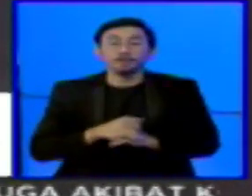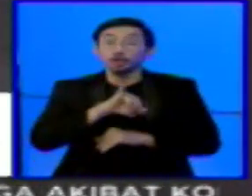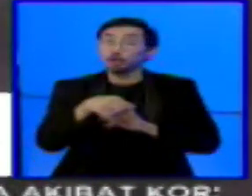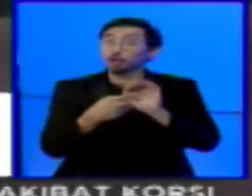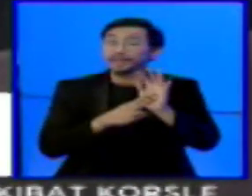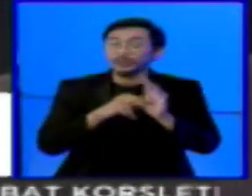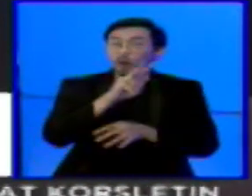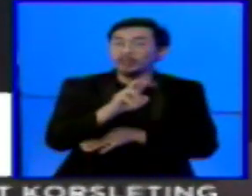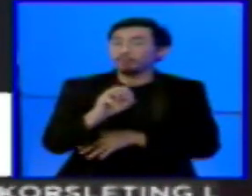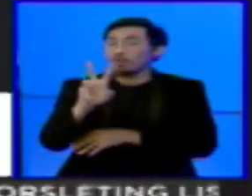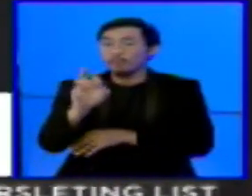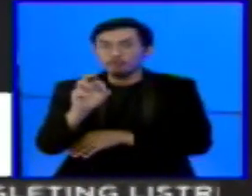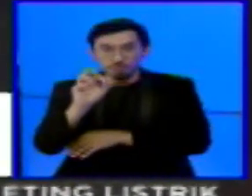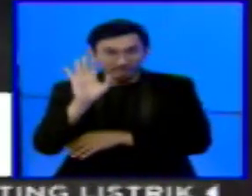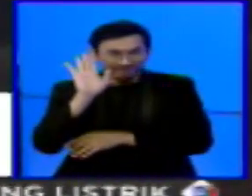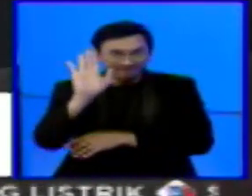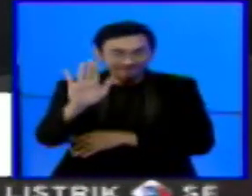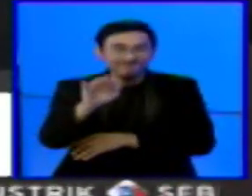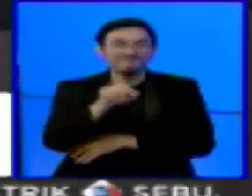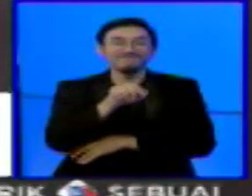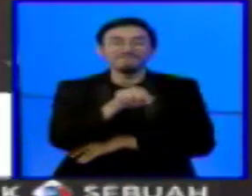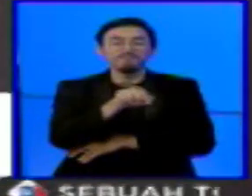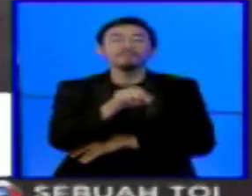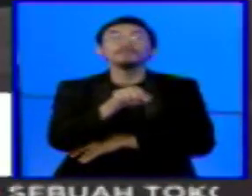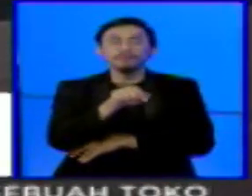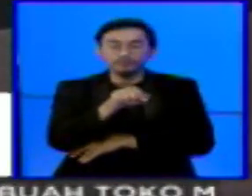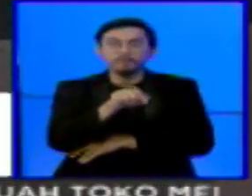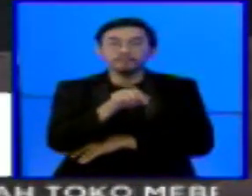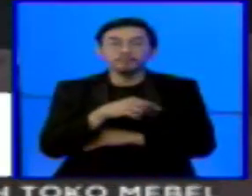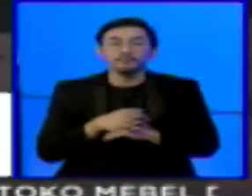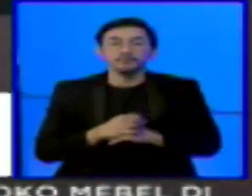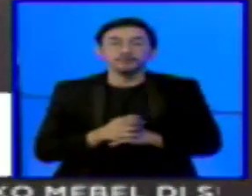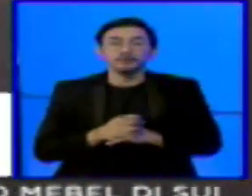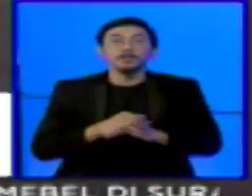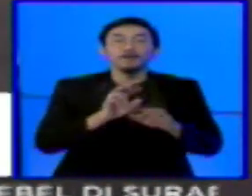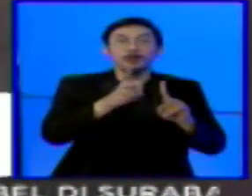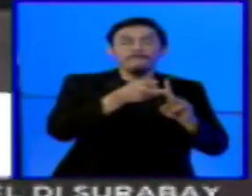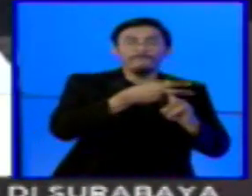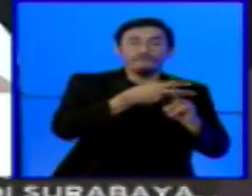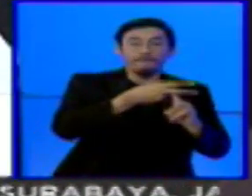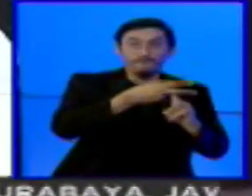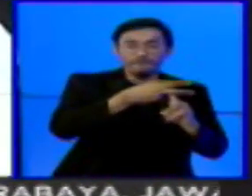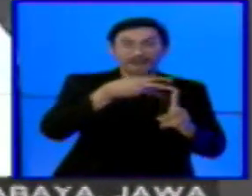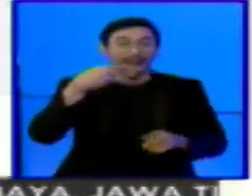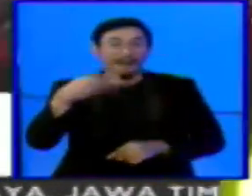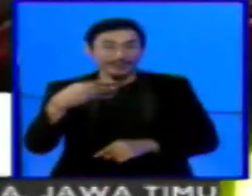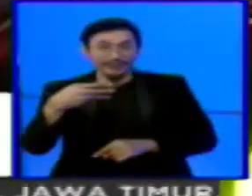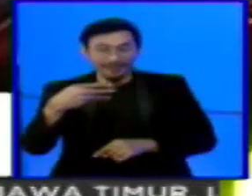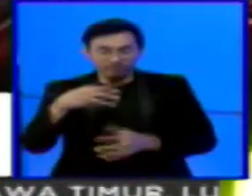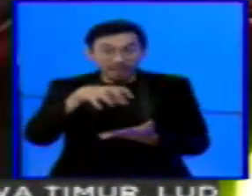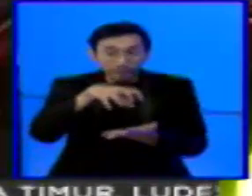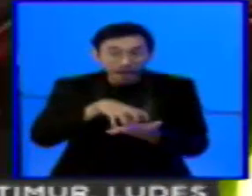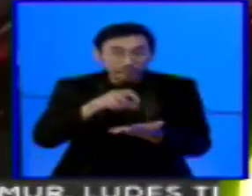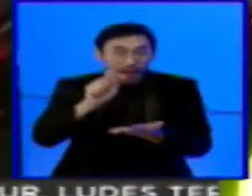adalah harinya hari Sabtu. Lokasi yang akan digunakan adalah tempat ini. It's